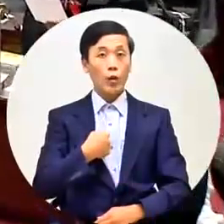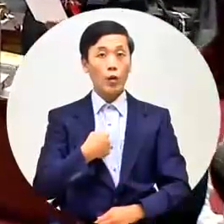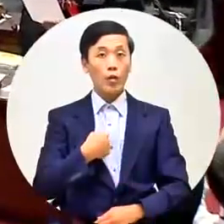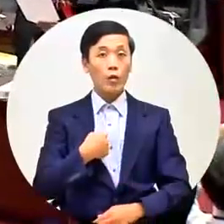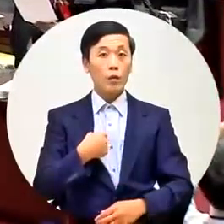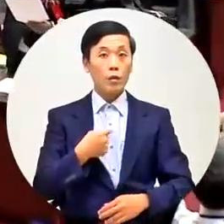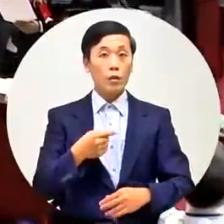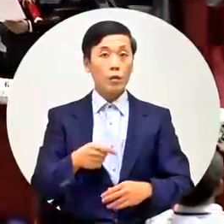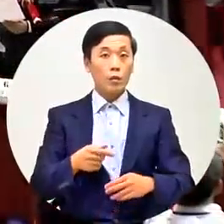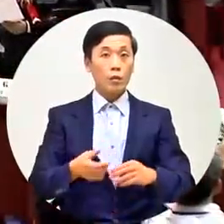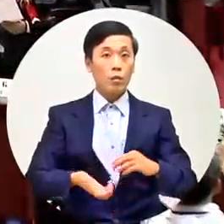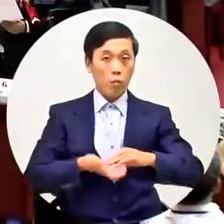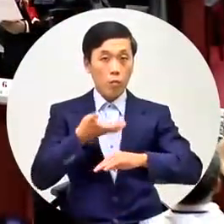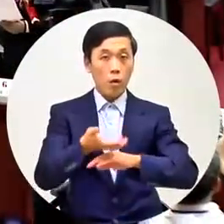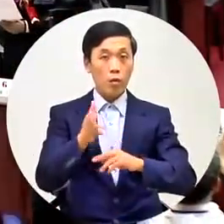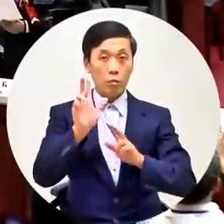恪遵宪法，